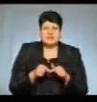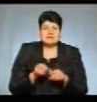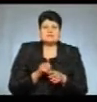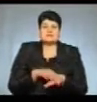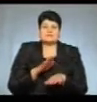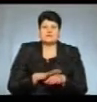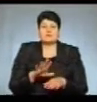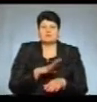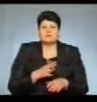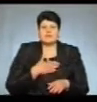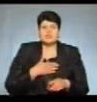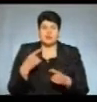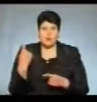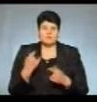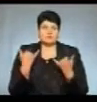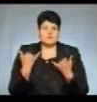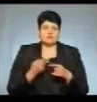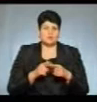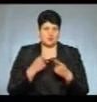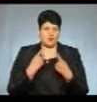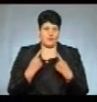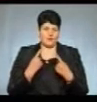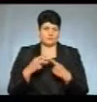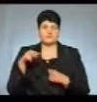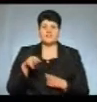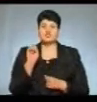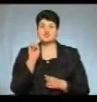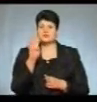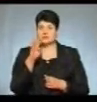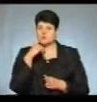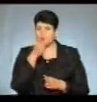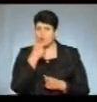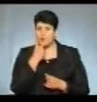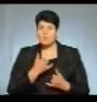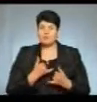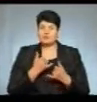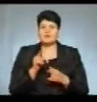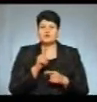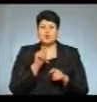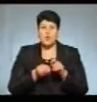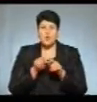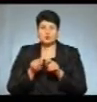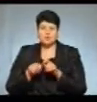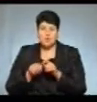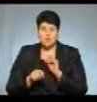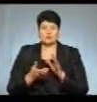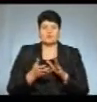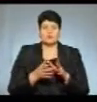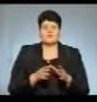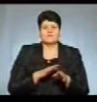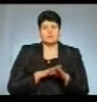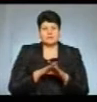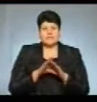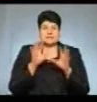області? Про це сьогодні говоримо у програмі. З 2014 року повноваження щодо контролю за додержання законодавства про